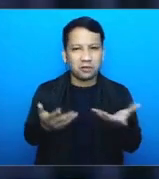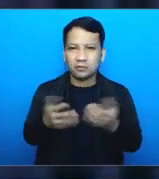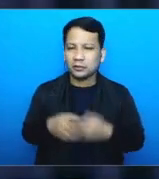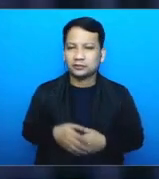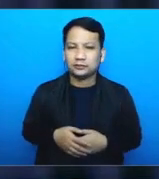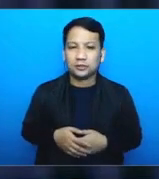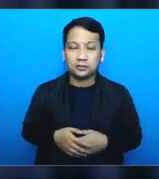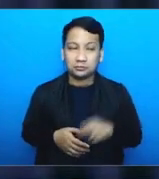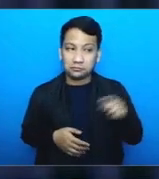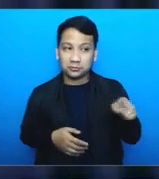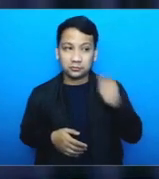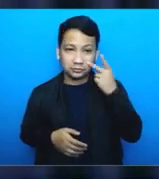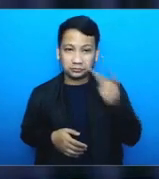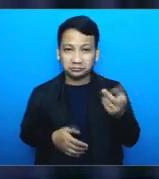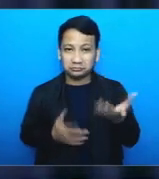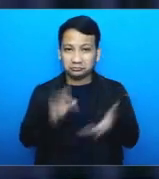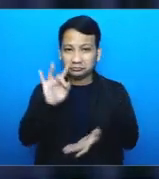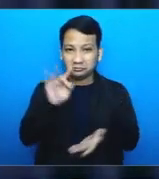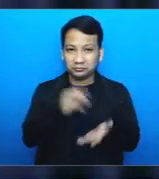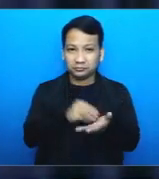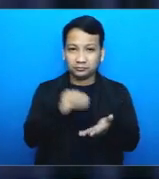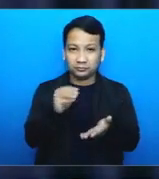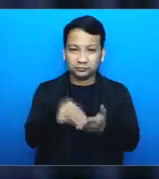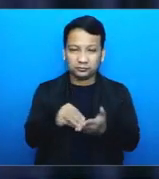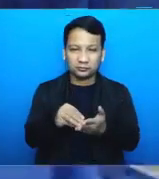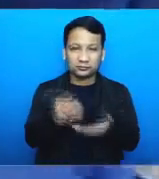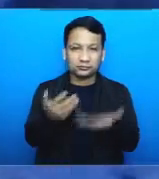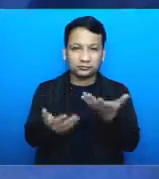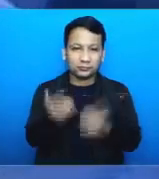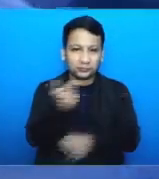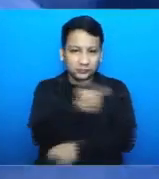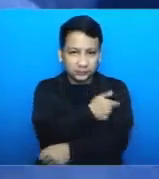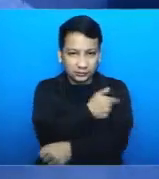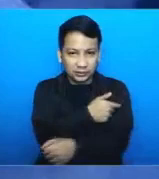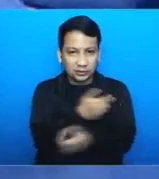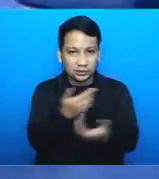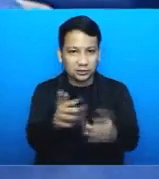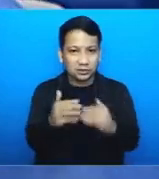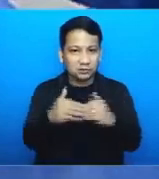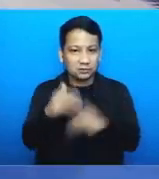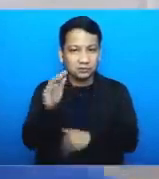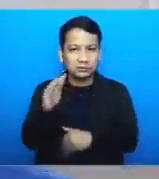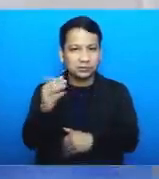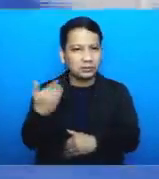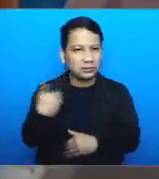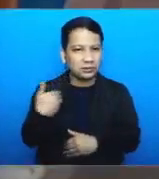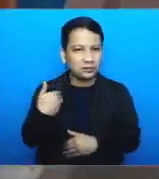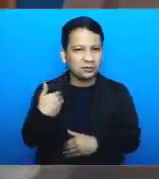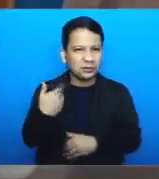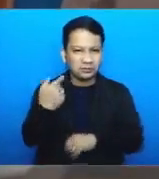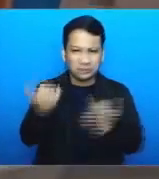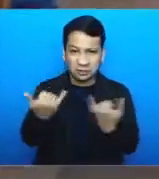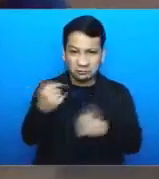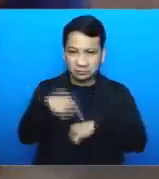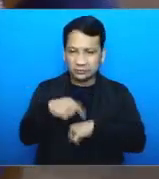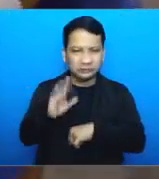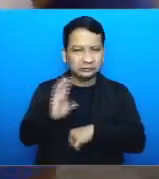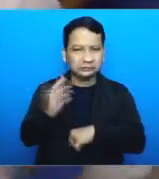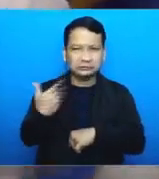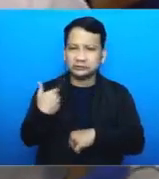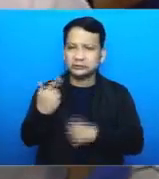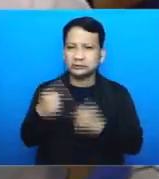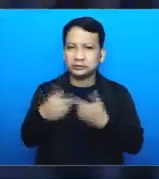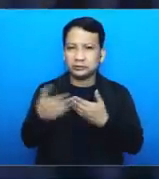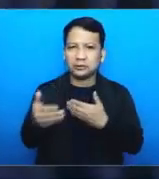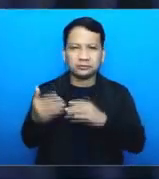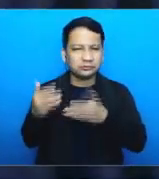8 million mahigit kumulang pa lang ang ating mga nabakunahan, ay hindi pa ito yung panahon na para gawin yan. No? Pero pag-aaralan